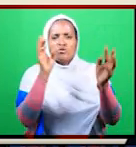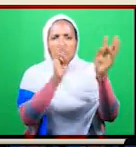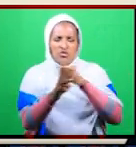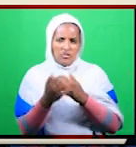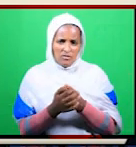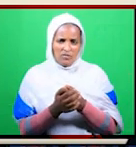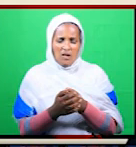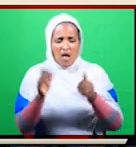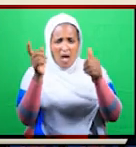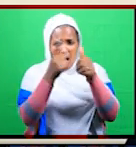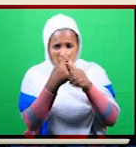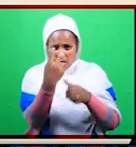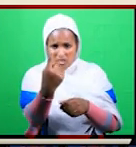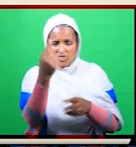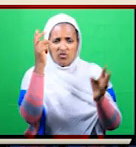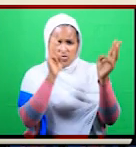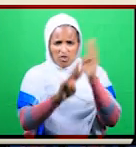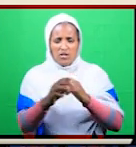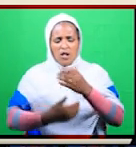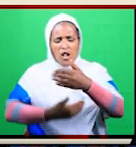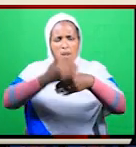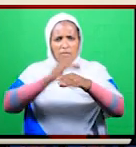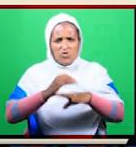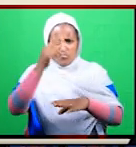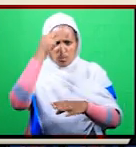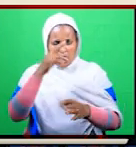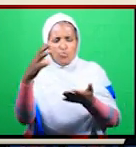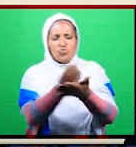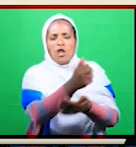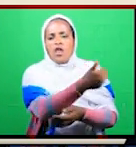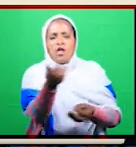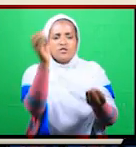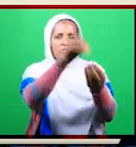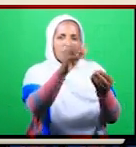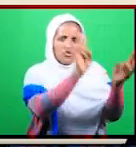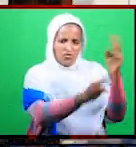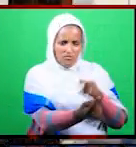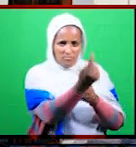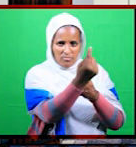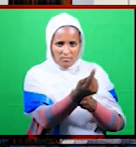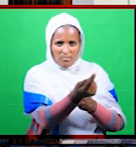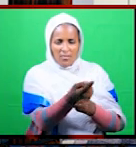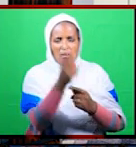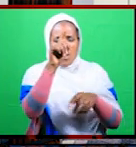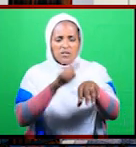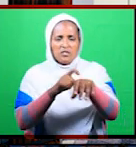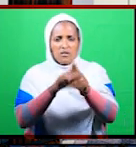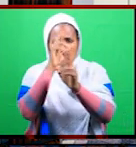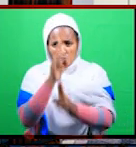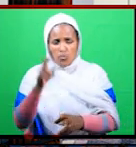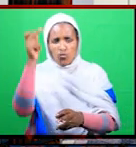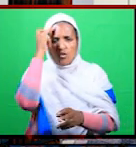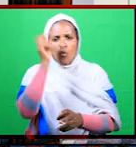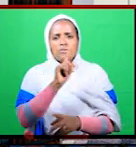እንደነዚህ አይነት ነገሮች አሉ። አንድን ችግር ለመሸፈን ተብሎ የሚወሰድ ሌላ ችግር። በአንድ ወቅት ክቡር